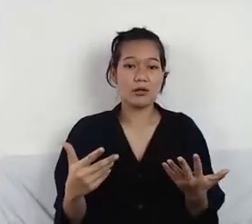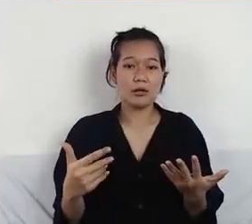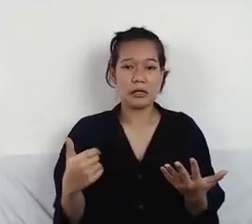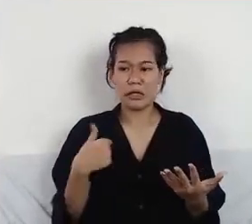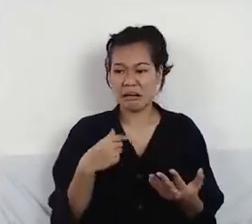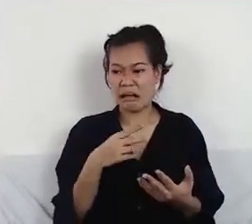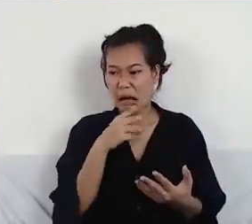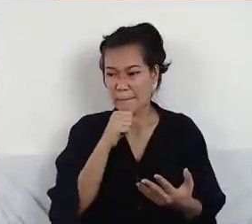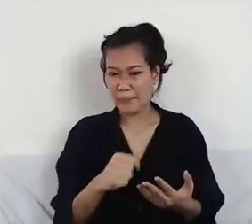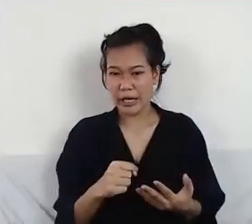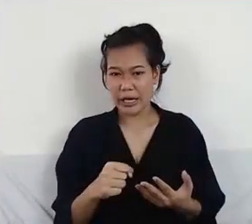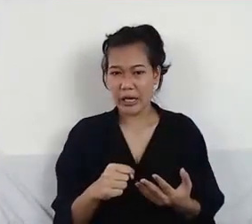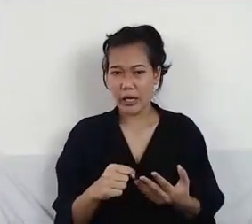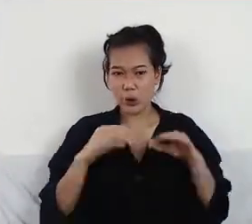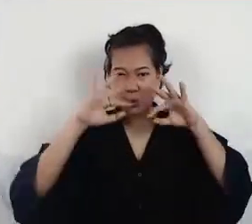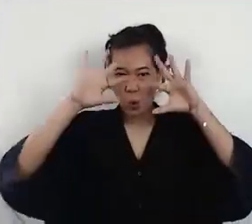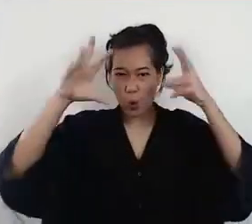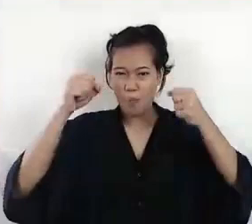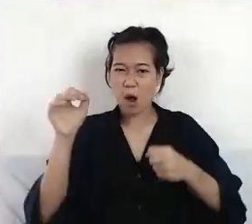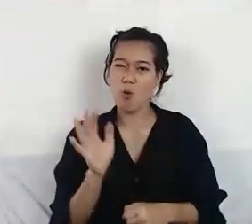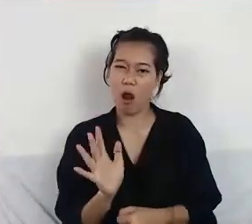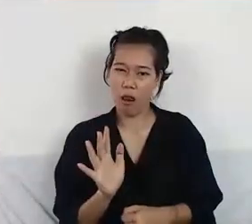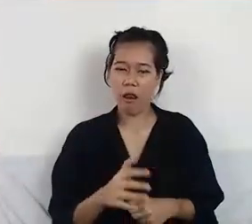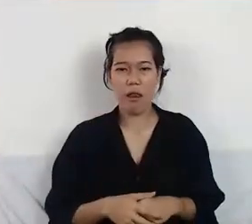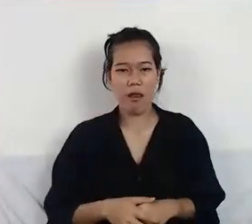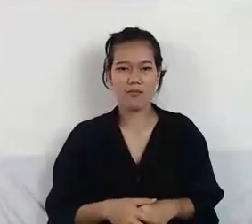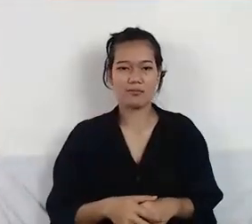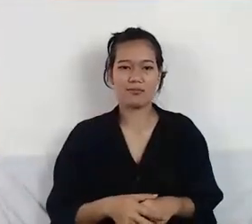kambing, bukan domba. Kan gitu.